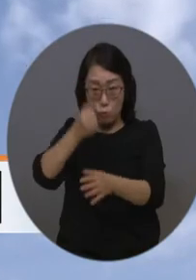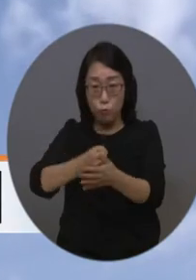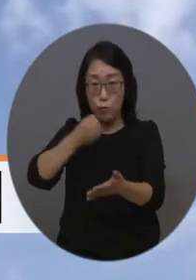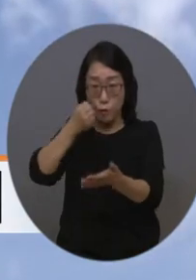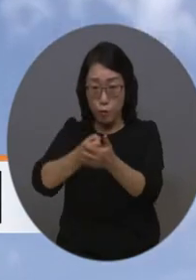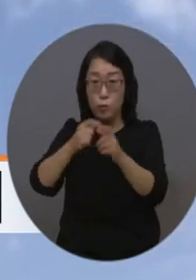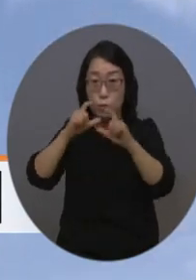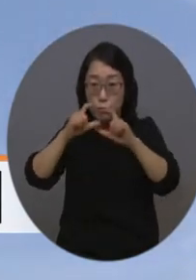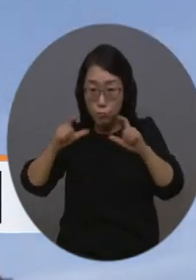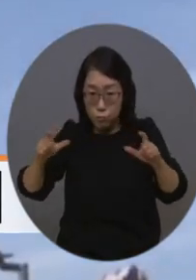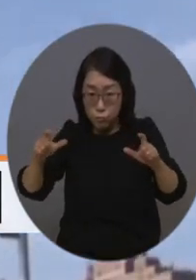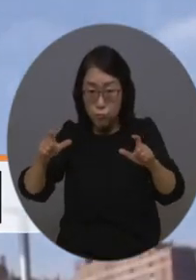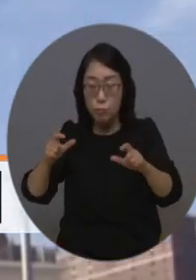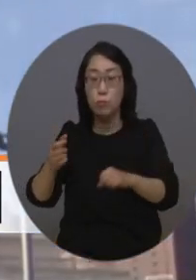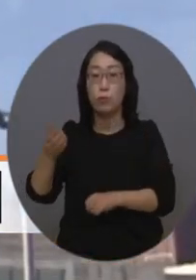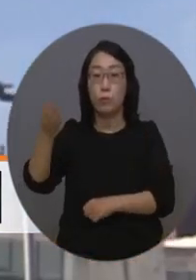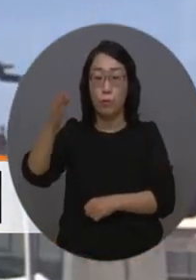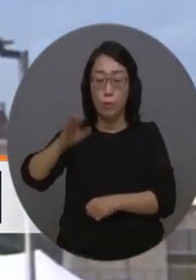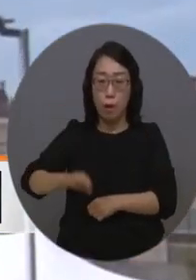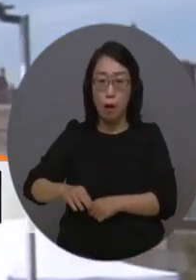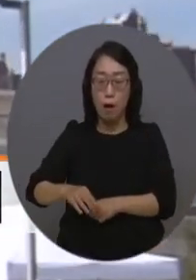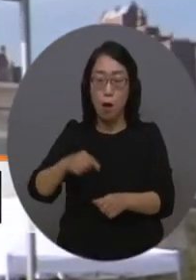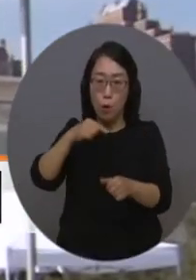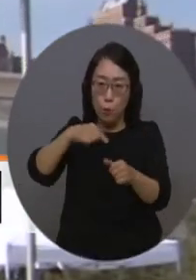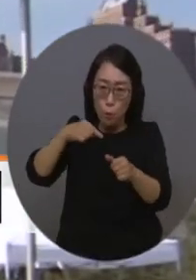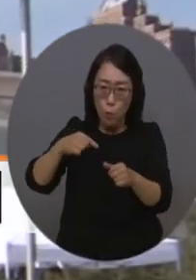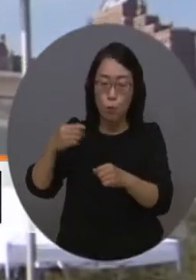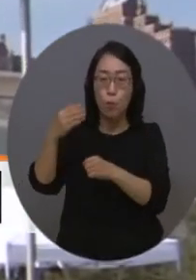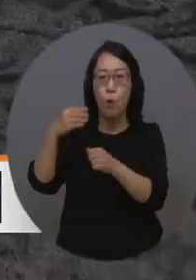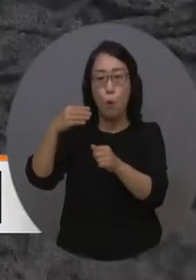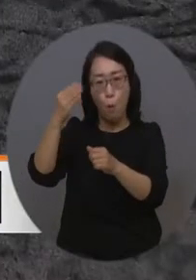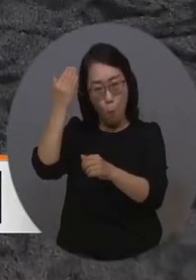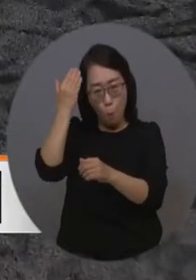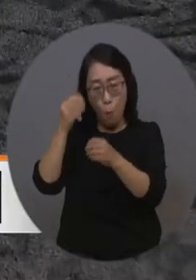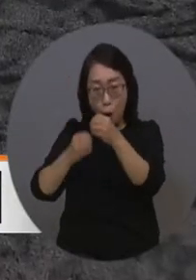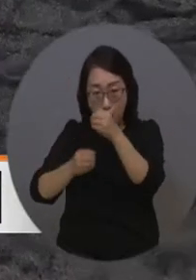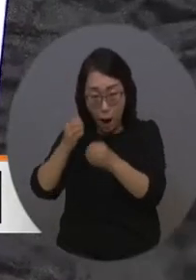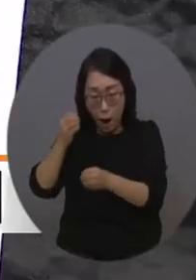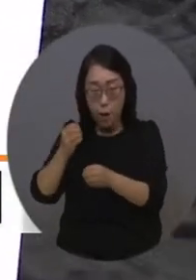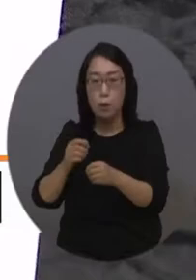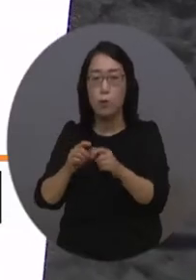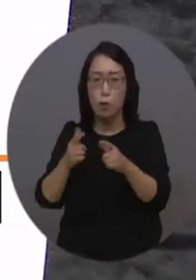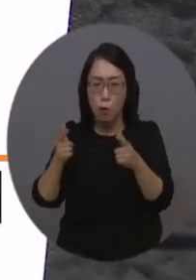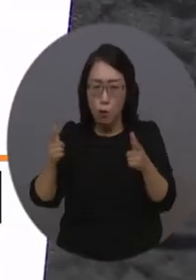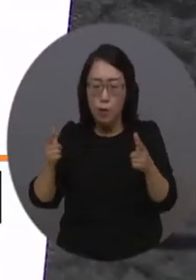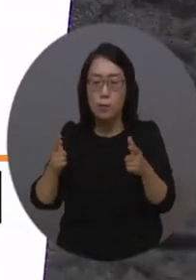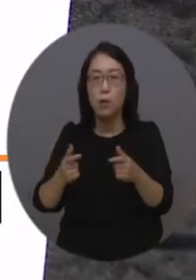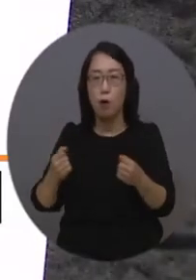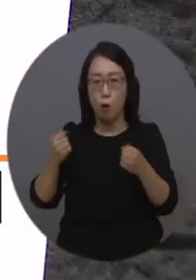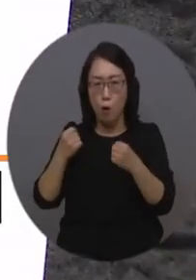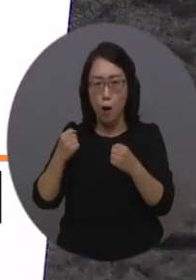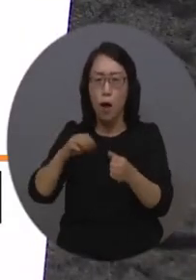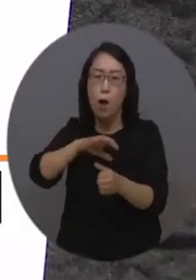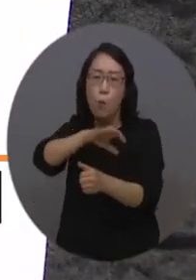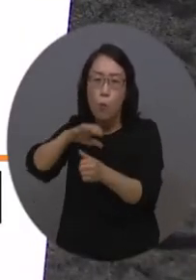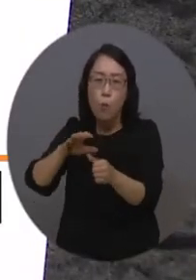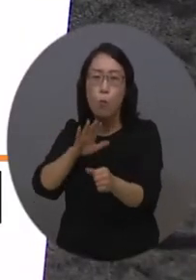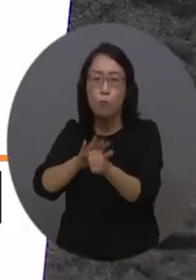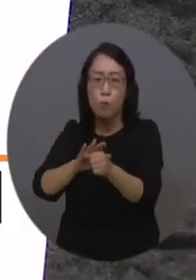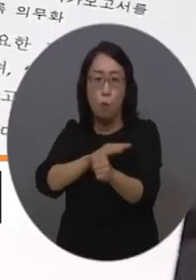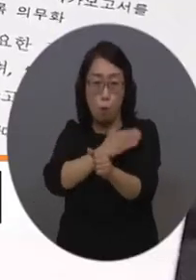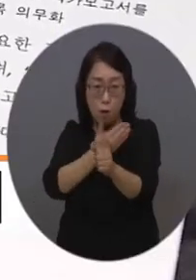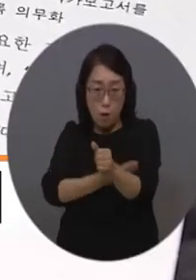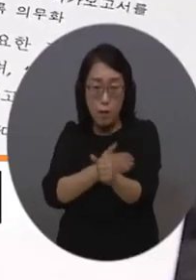5월에 발효됐습니다. 교육과 건강, 근로 등 장애인의 전 생활 영역에서의 권익 보장을 규정하고